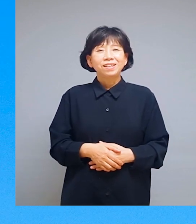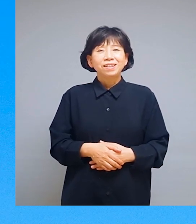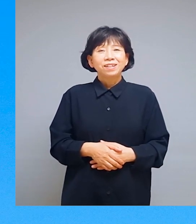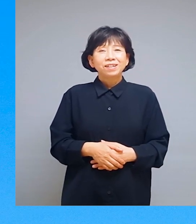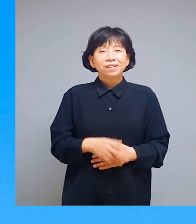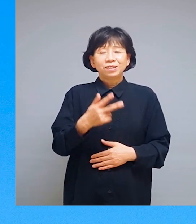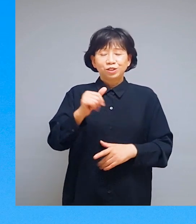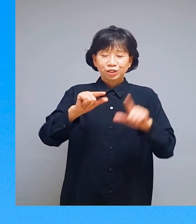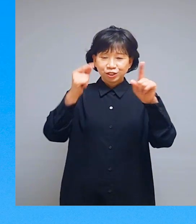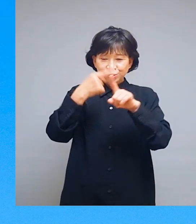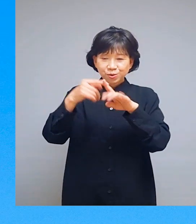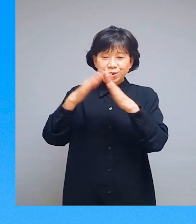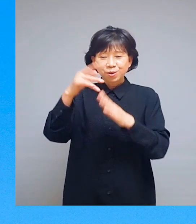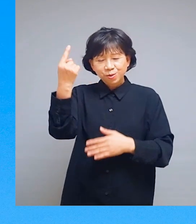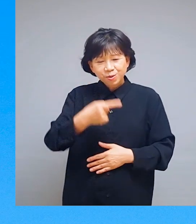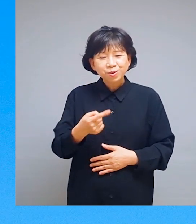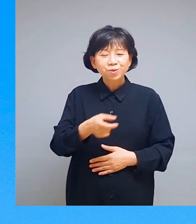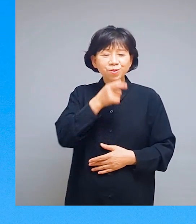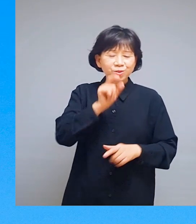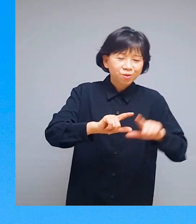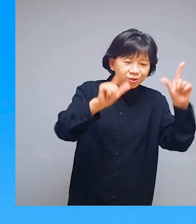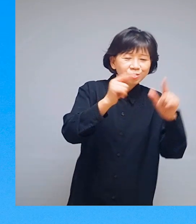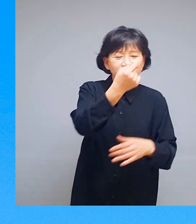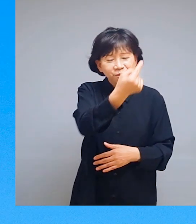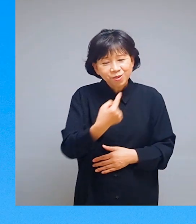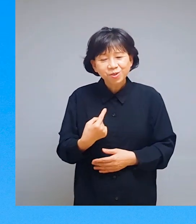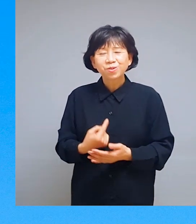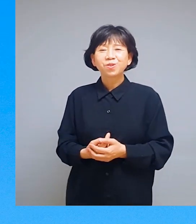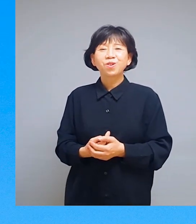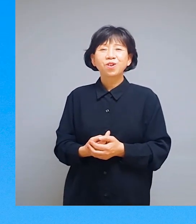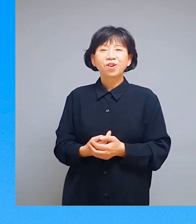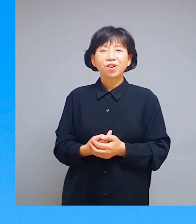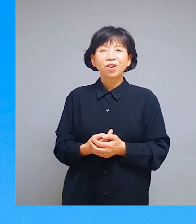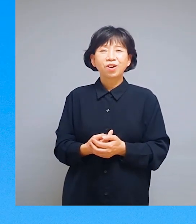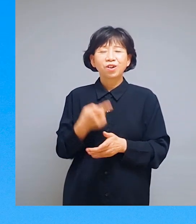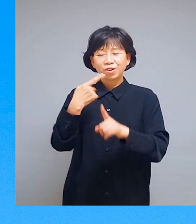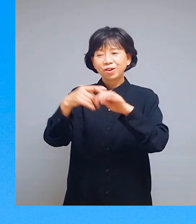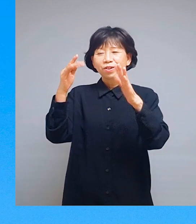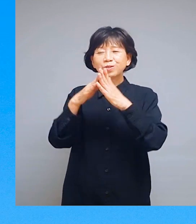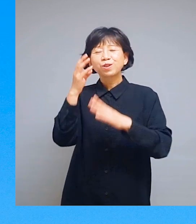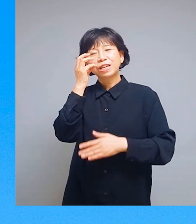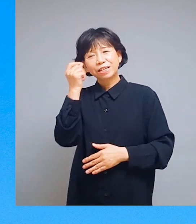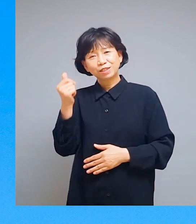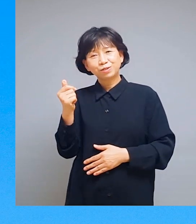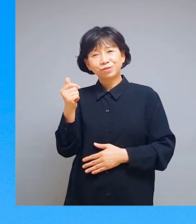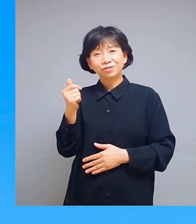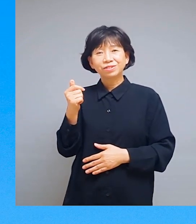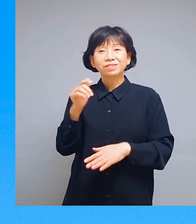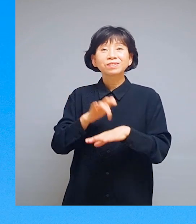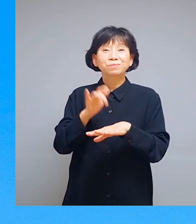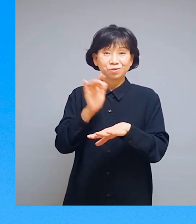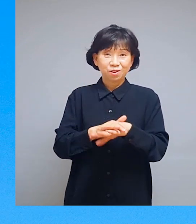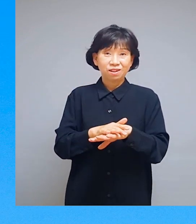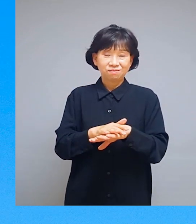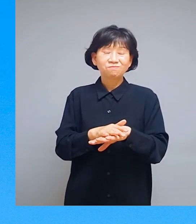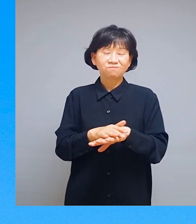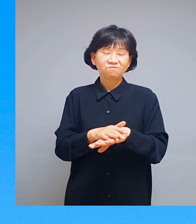주일날 교회 오시고 다른 요일 또 오시고 열심히 익숙한 습관이 돼서 교회를 나올 수 있어요.